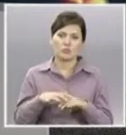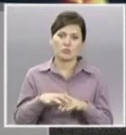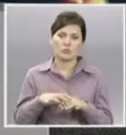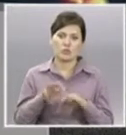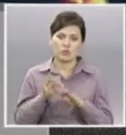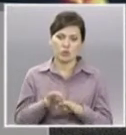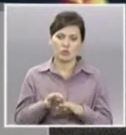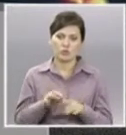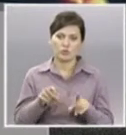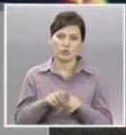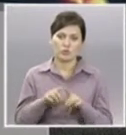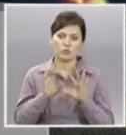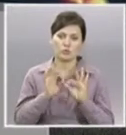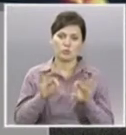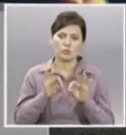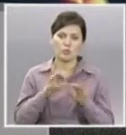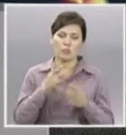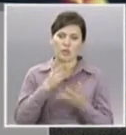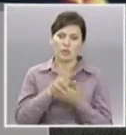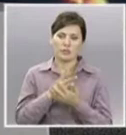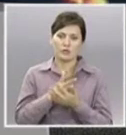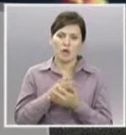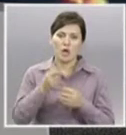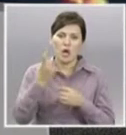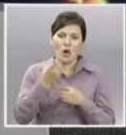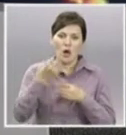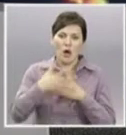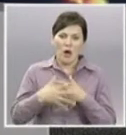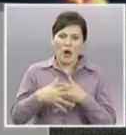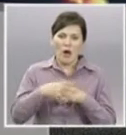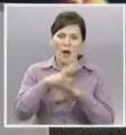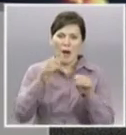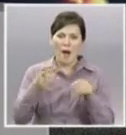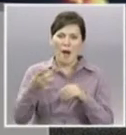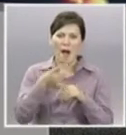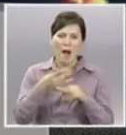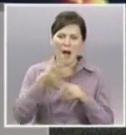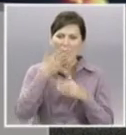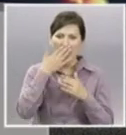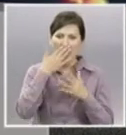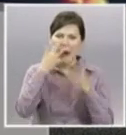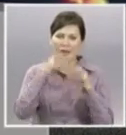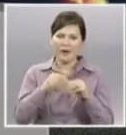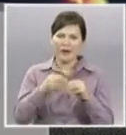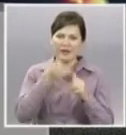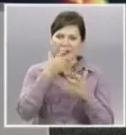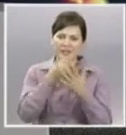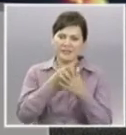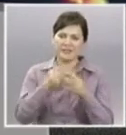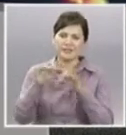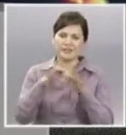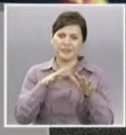де бізге қазір осындай түсініктемелер берді. Бір орталықтандырылған барлық өңірлерге. Бұны әр өңір өздерінше